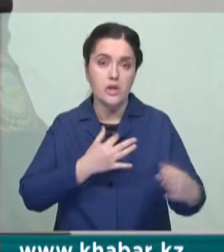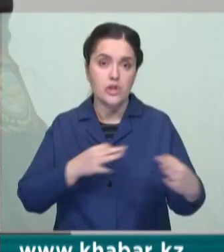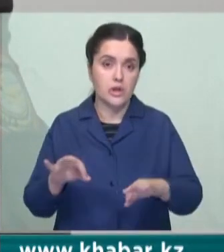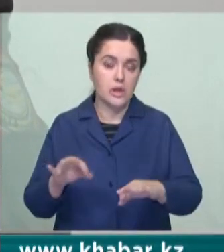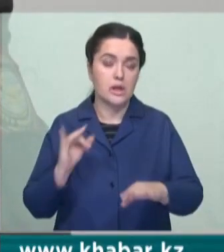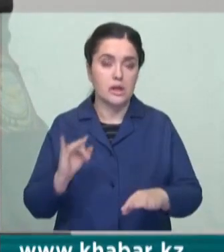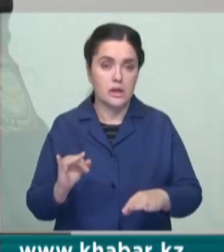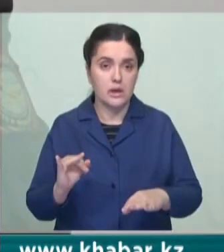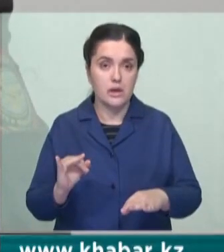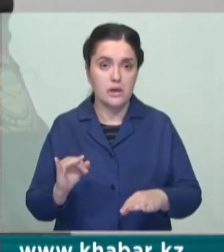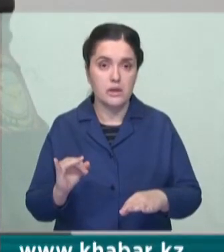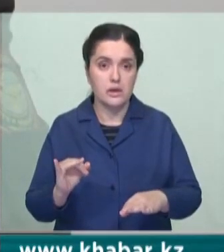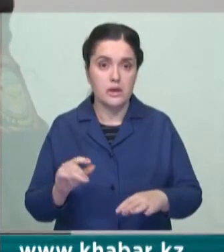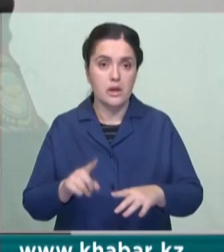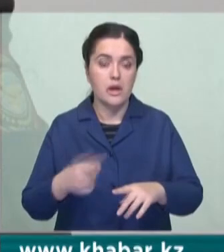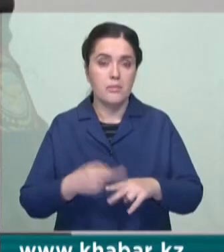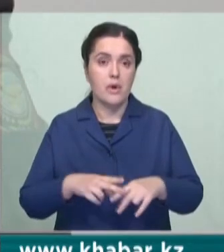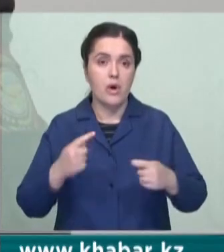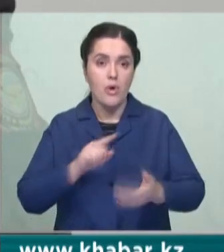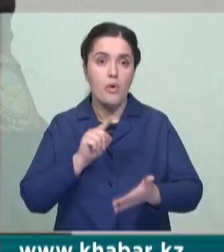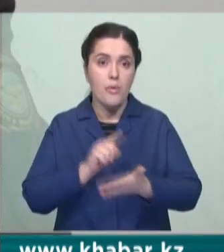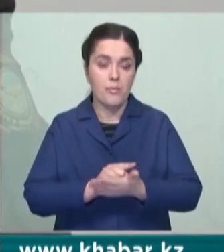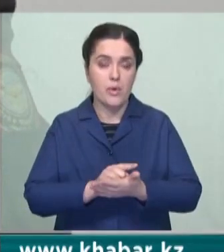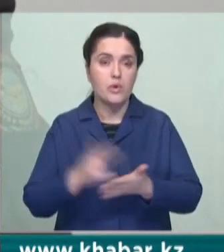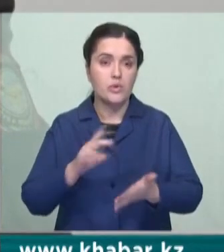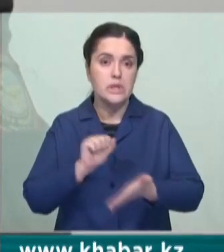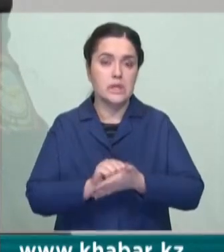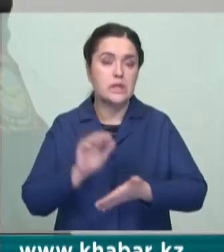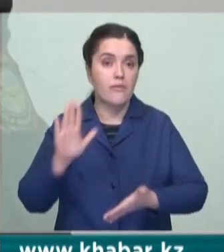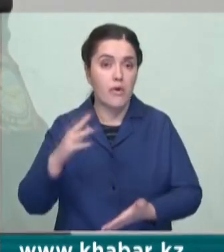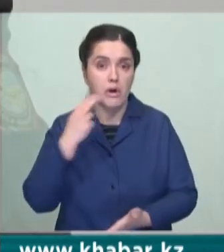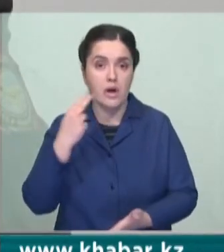и, соответственно, сама продукция должна иметь сертификат качества,